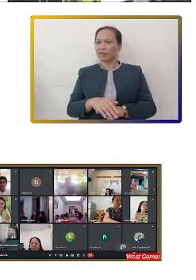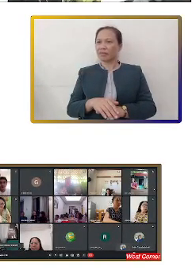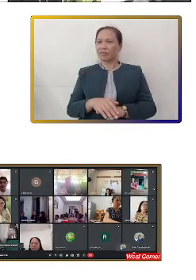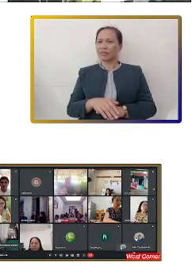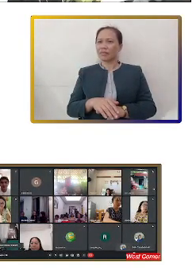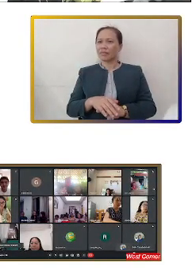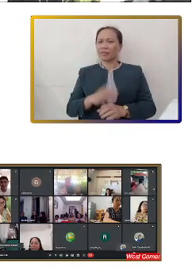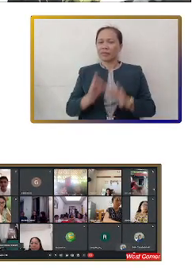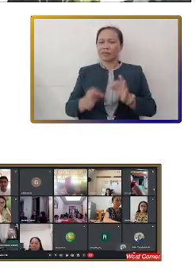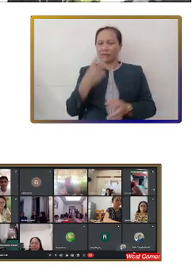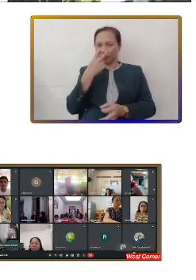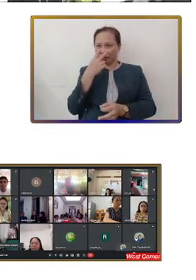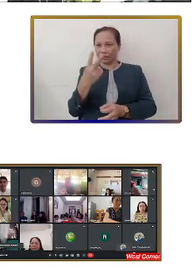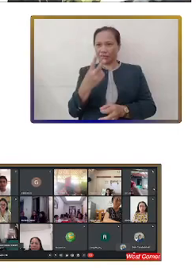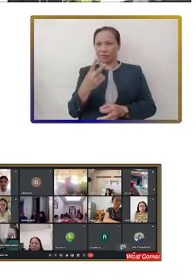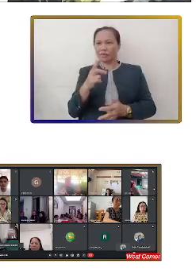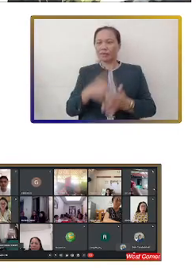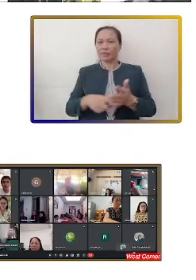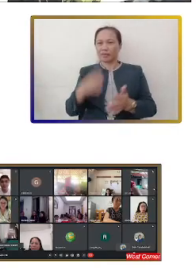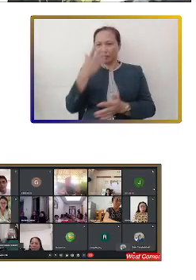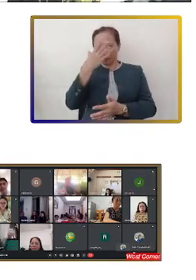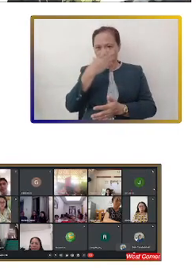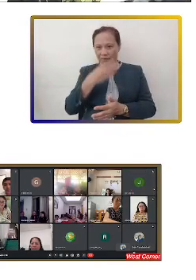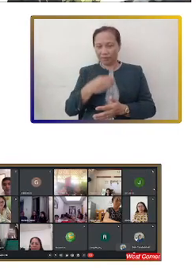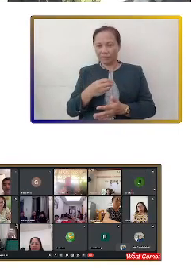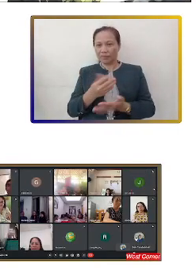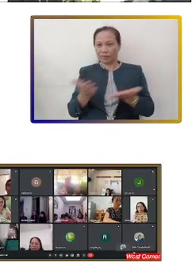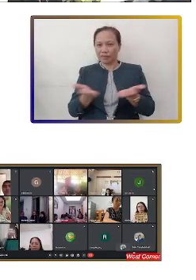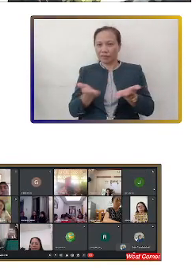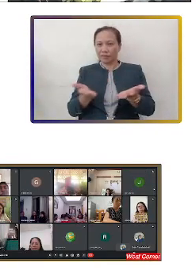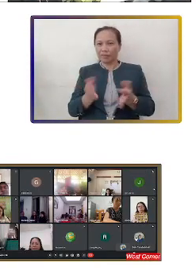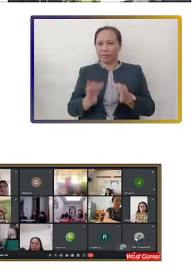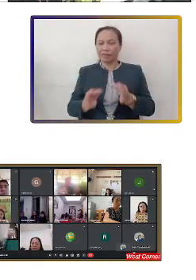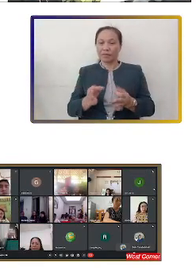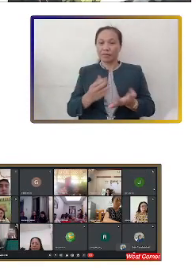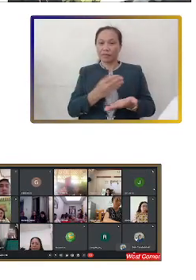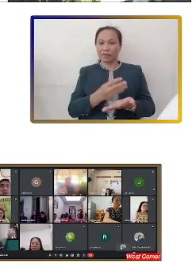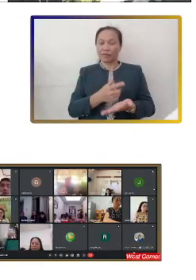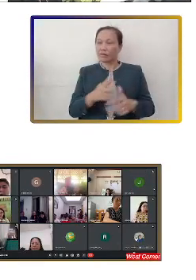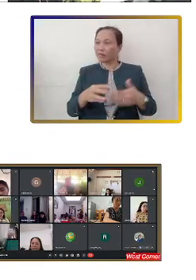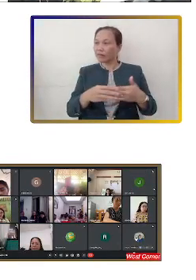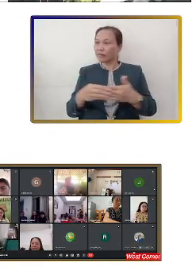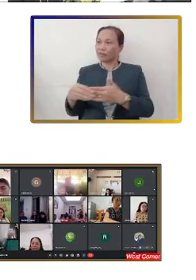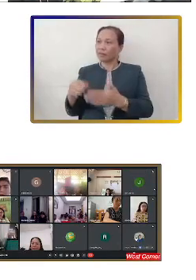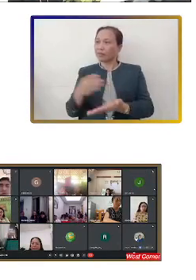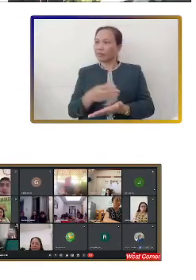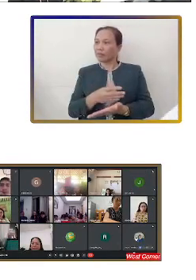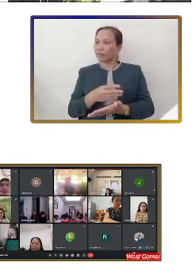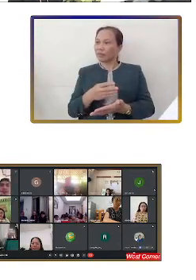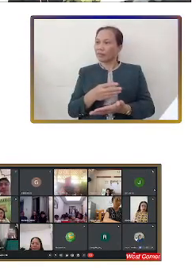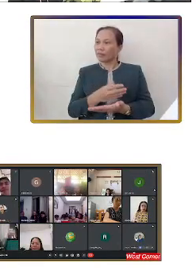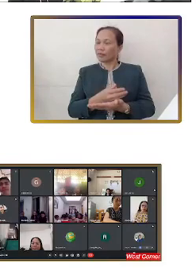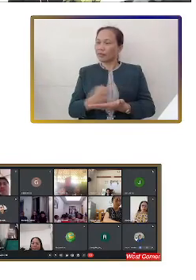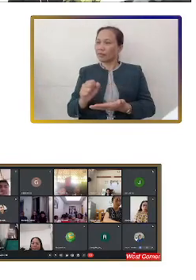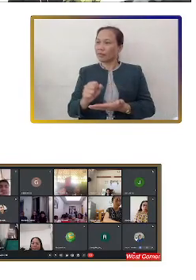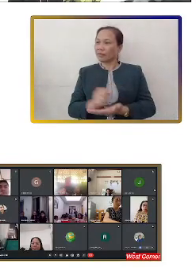nito. Pag alam niyo yung leadership na mayroong iniingatan, yung leadership, no, na meron siyang